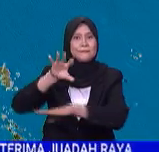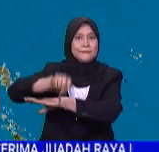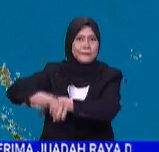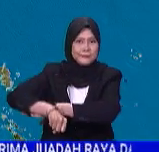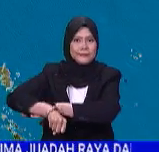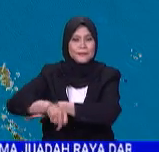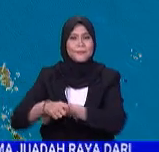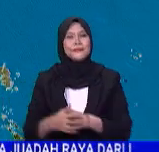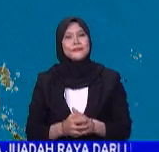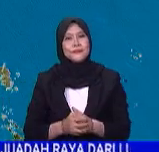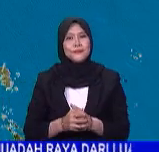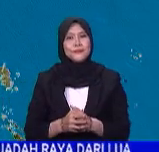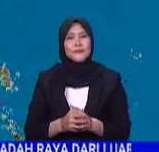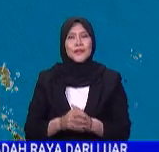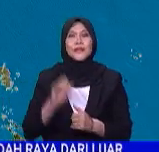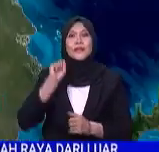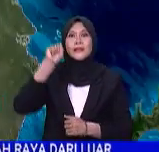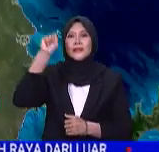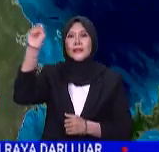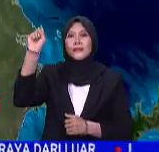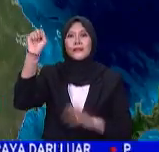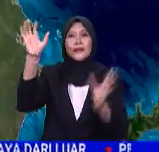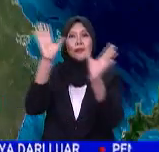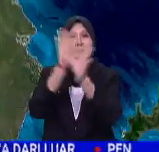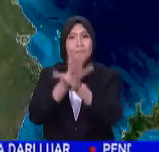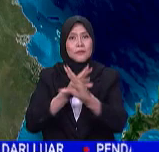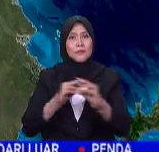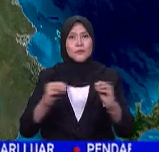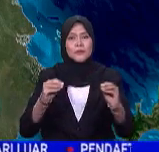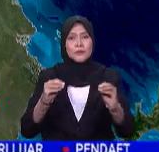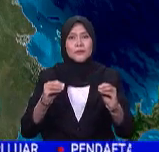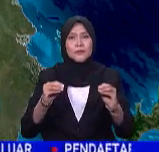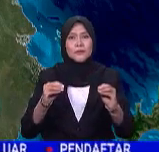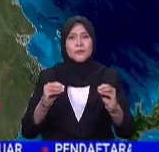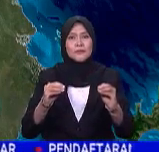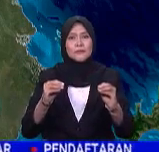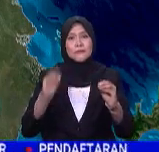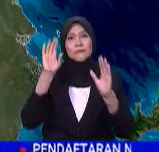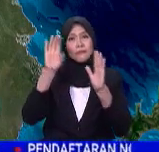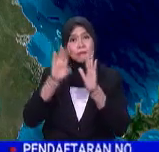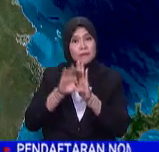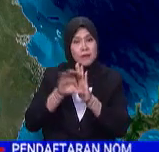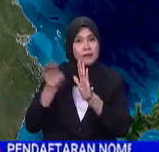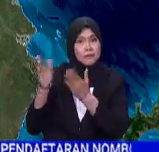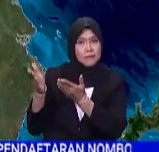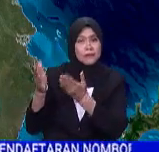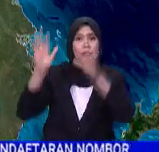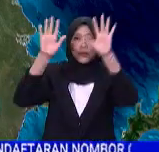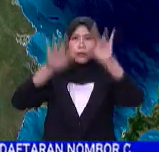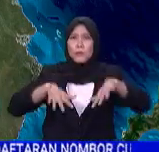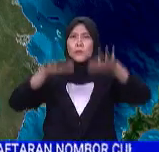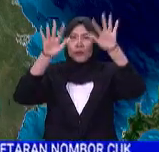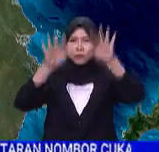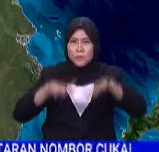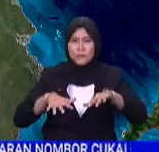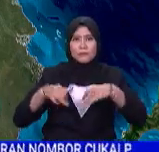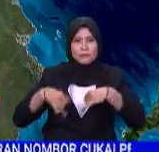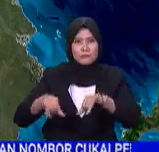lewat malam nanti. Bagi negeri Sabah dan juga Sarawak pula, diperhatikan keadaan cuaca lembap juga masih lagi sedang